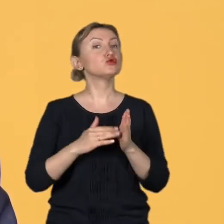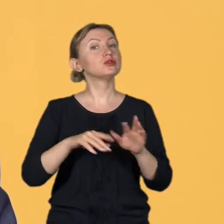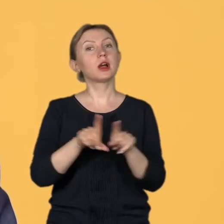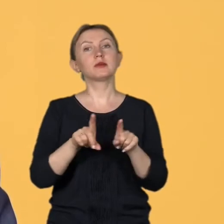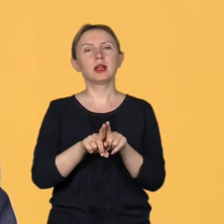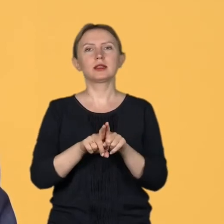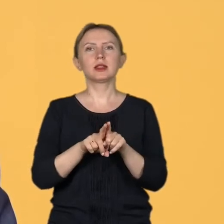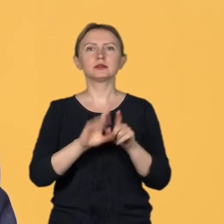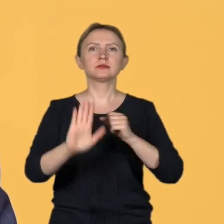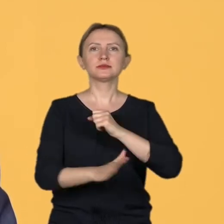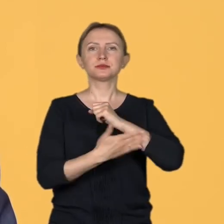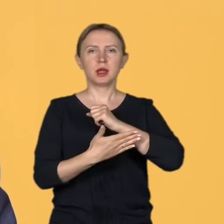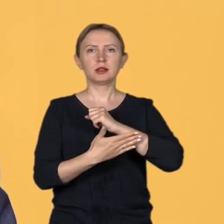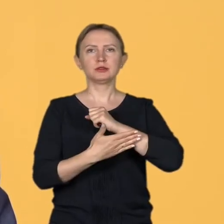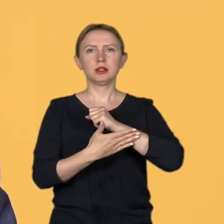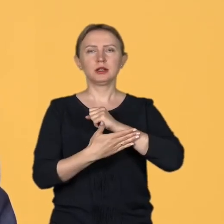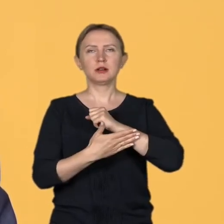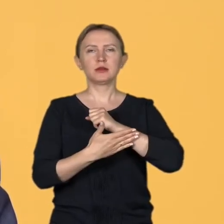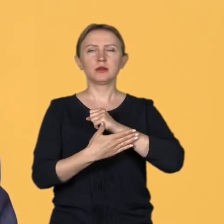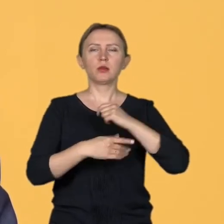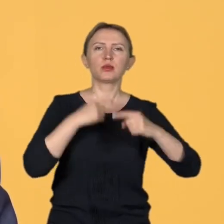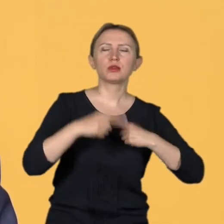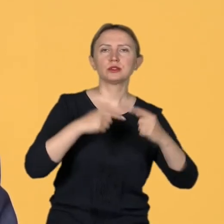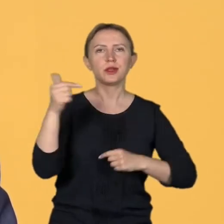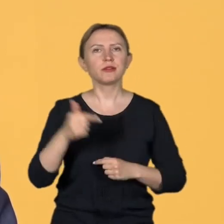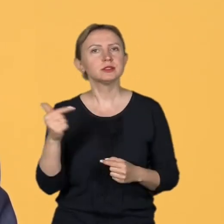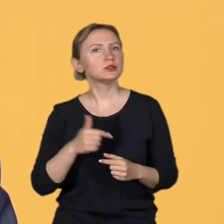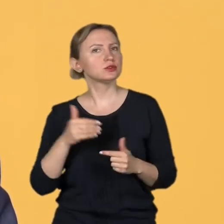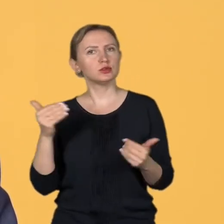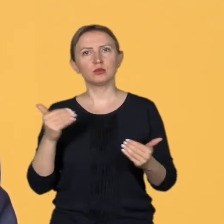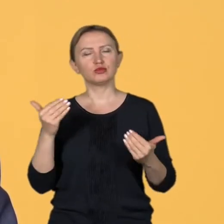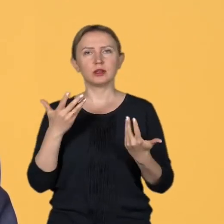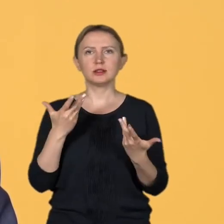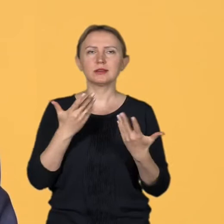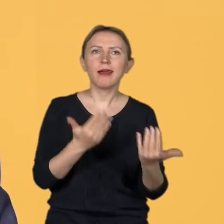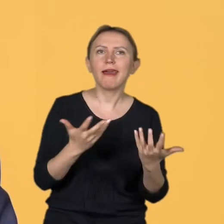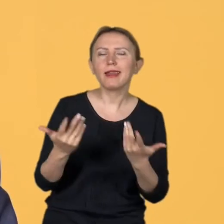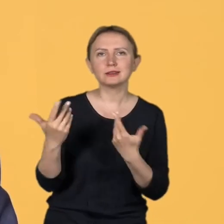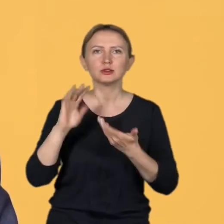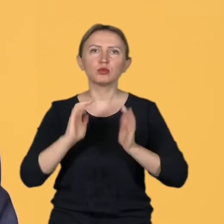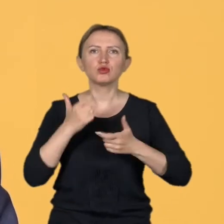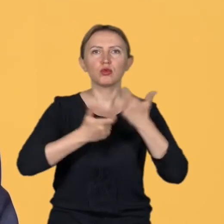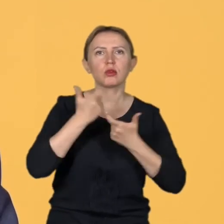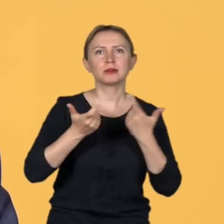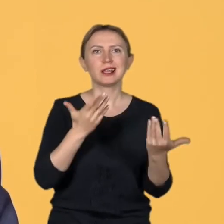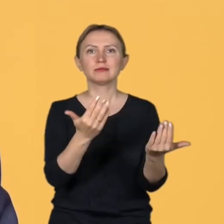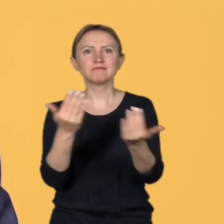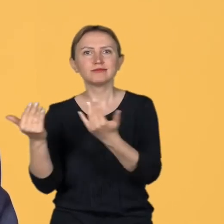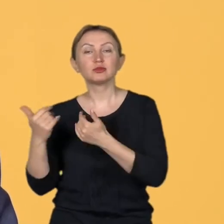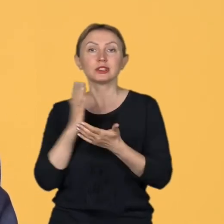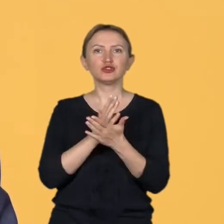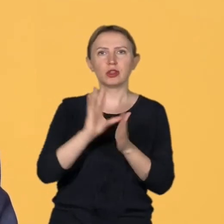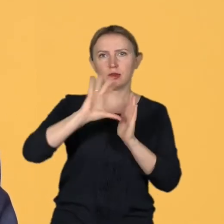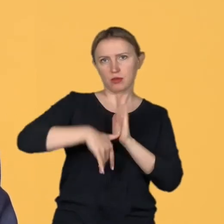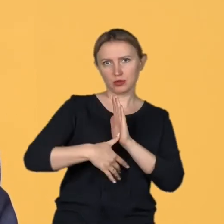jest takie wsparcie dla tych procesów inwestycyjnych, może jakiś system zachęt do tego, aby jednak w tych średnich